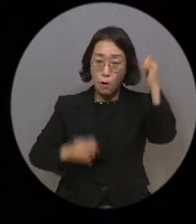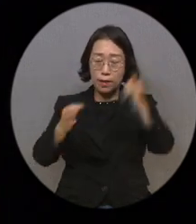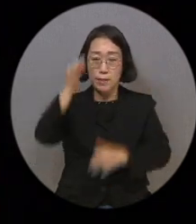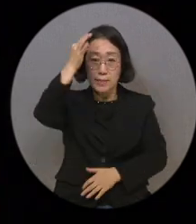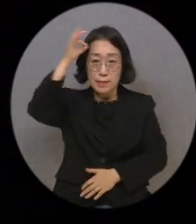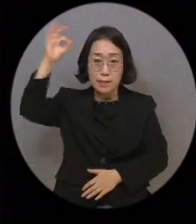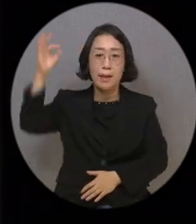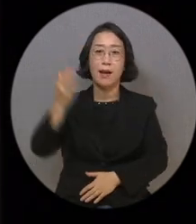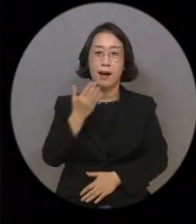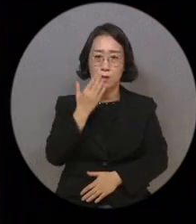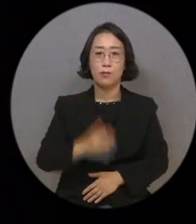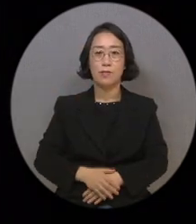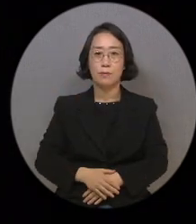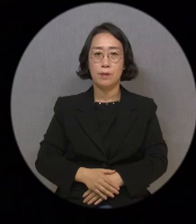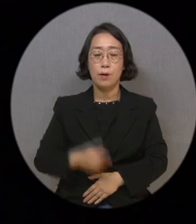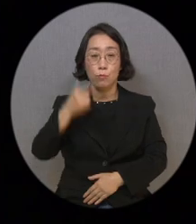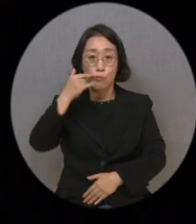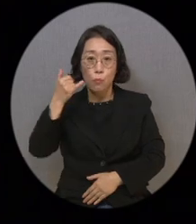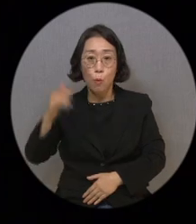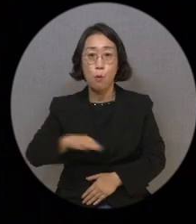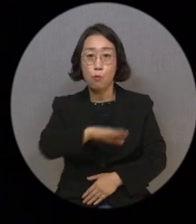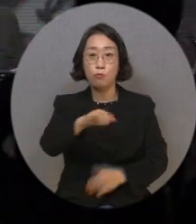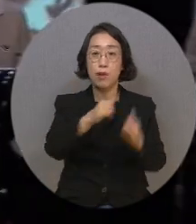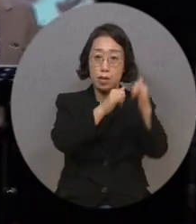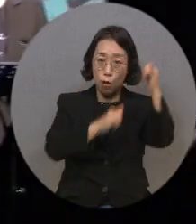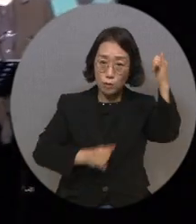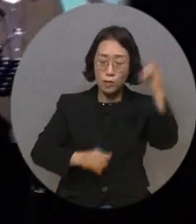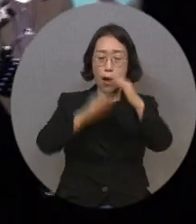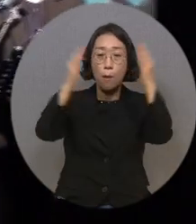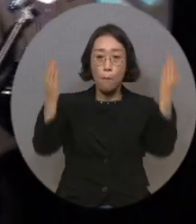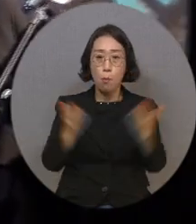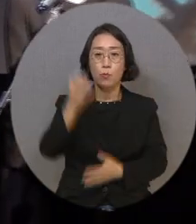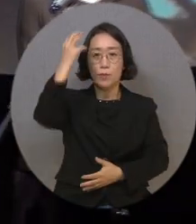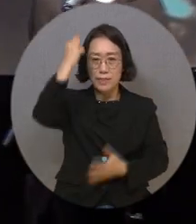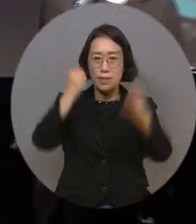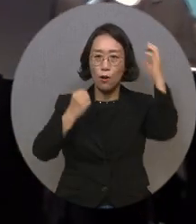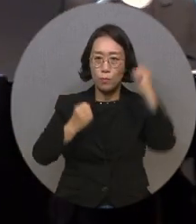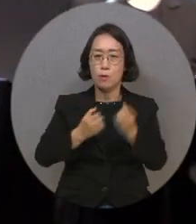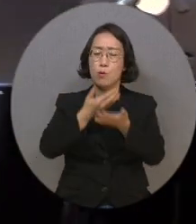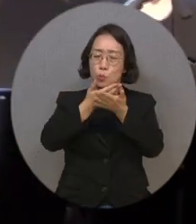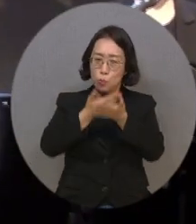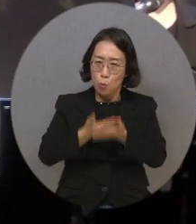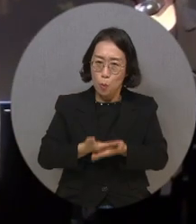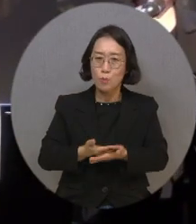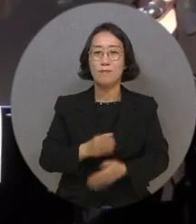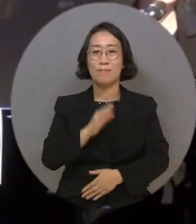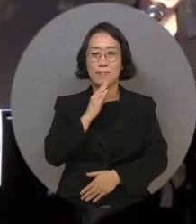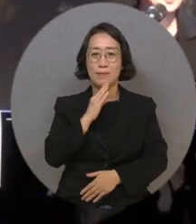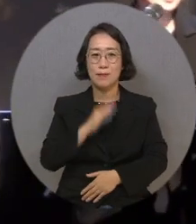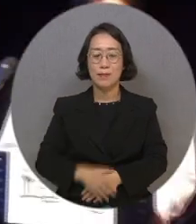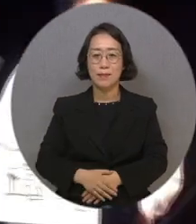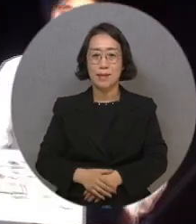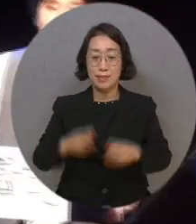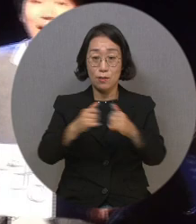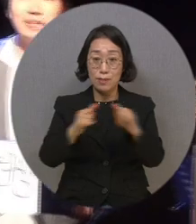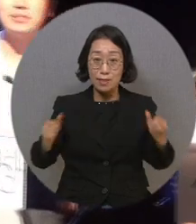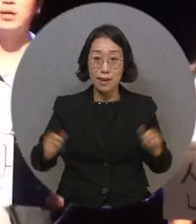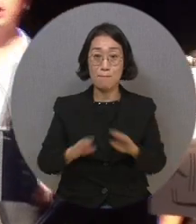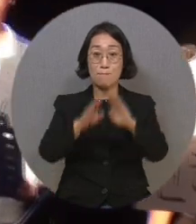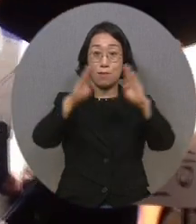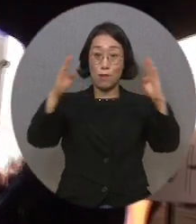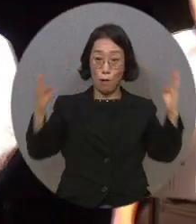있는 시간이었습니다. 부모, 우리의 역사 모두 기억해야 할 소중한 부분입니다. 시민에게 활짝 문을